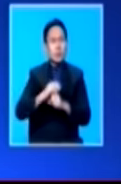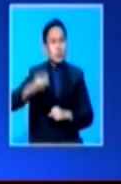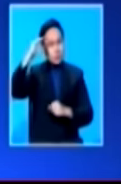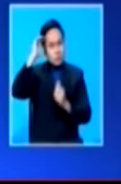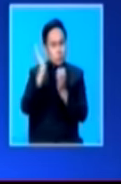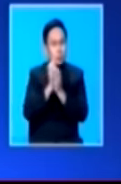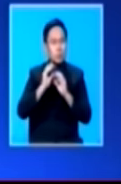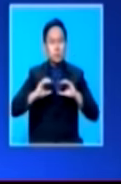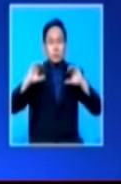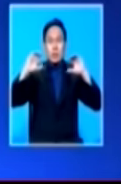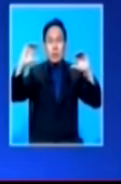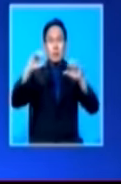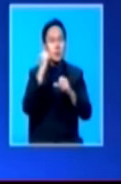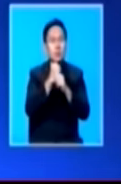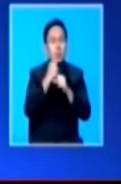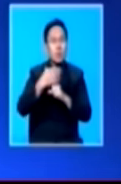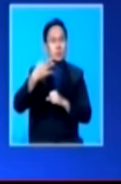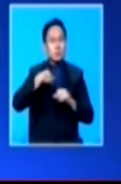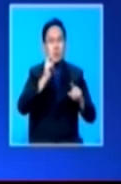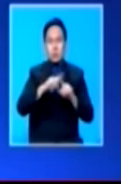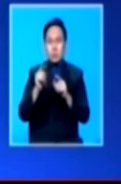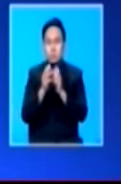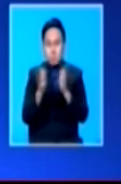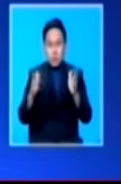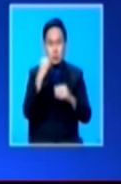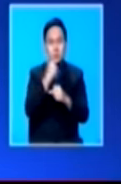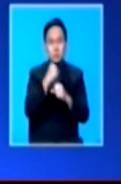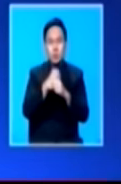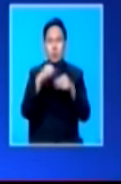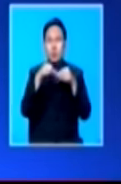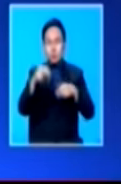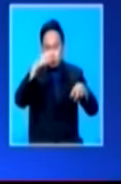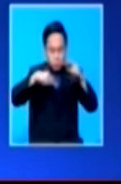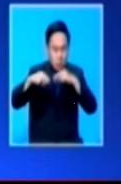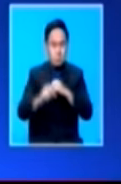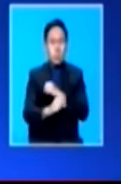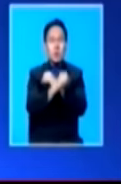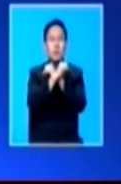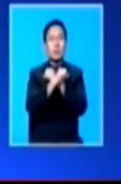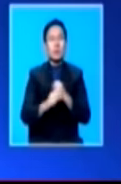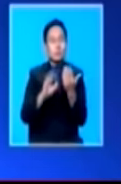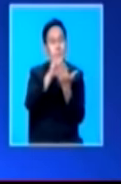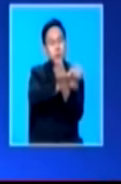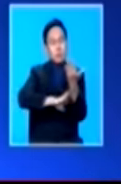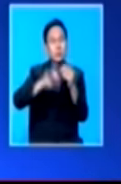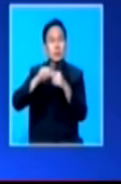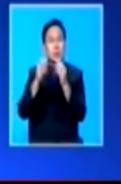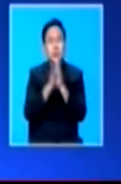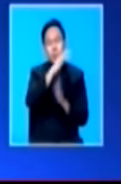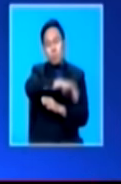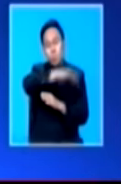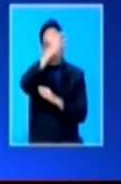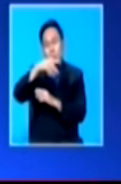ารอาสาสมัครอีกเป็นจำนวนมากที่ต้องทำงานนอนกลางดินกินกลางทรายอยู่ท่ามกลางป่าเขานะ